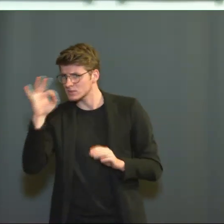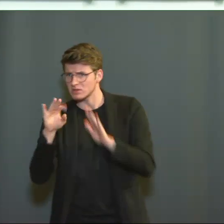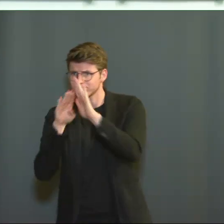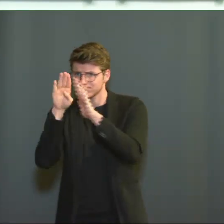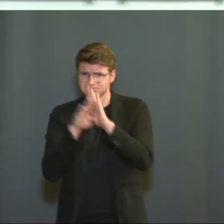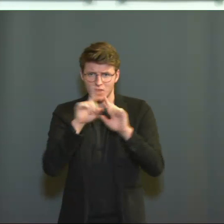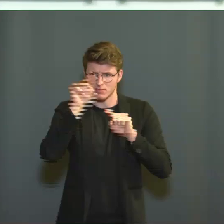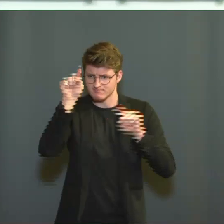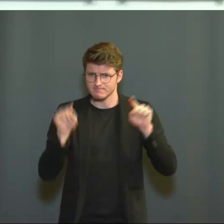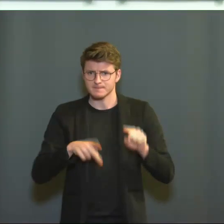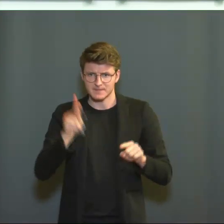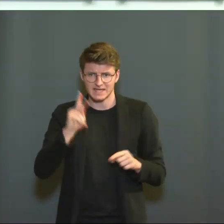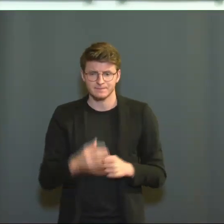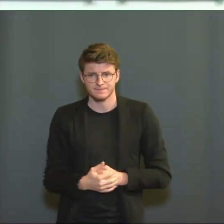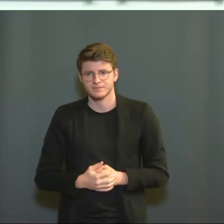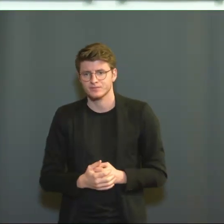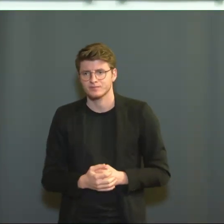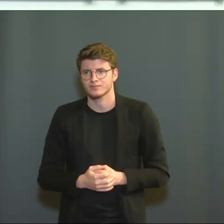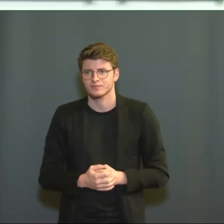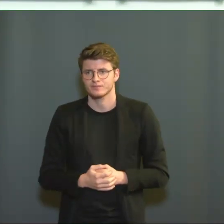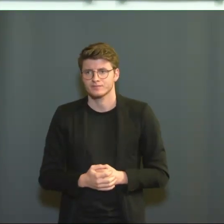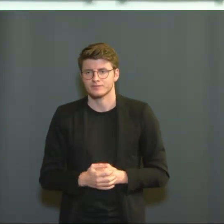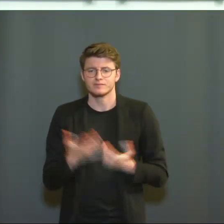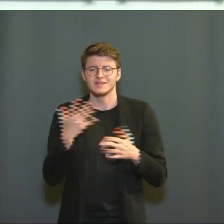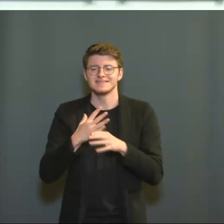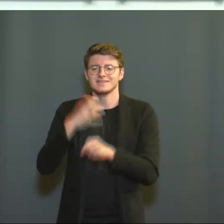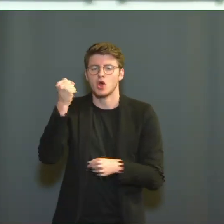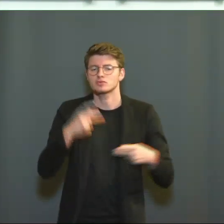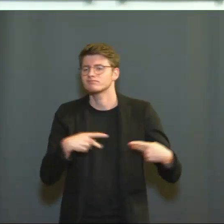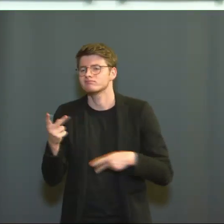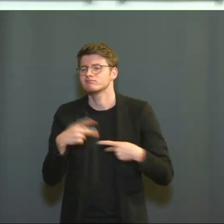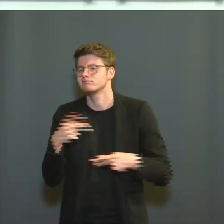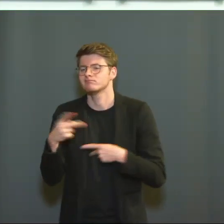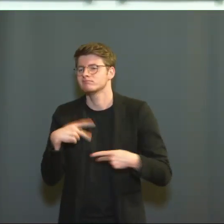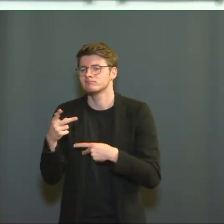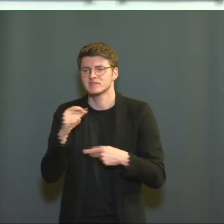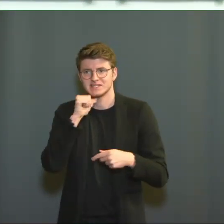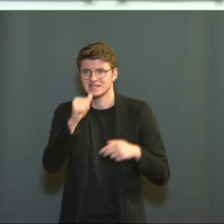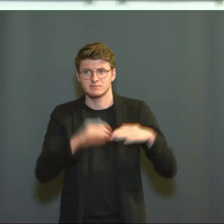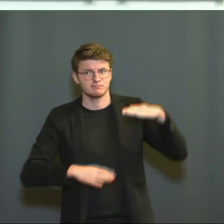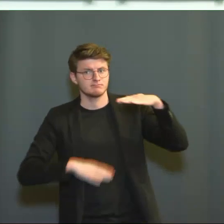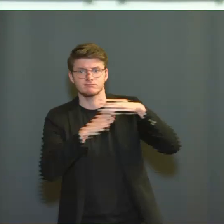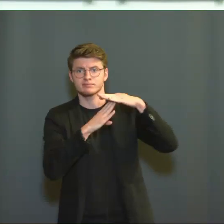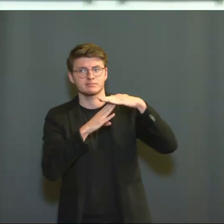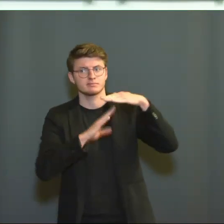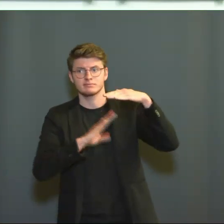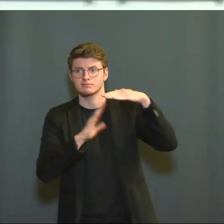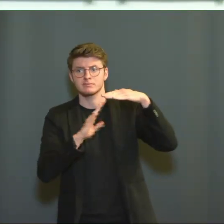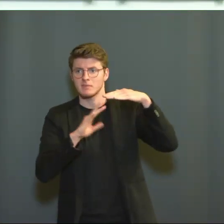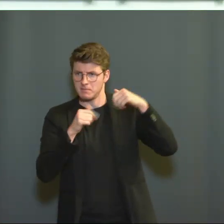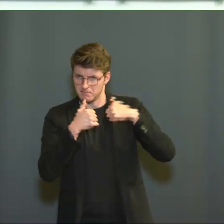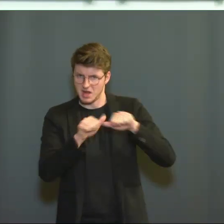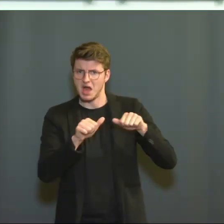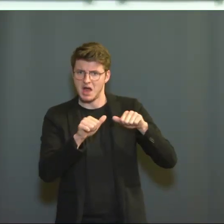De ziekenhuisopnames zijn voorlopig nog niet in een plateaufase terechtgekomen, maar we zien wel de